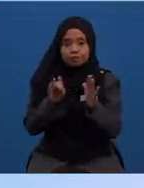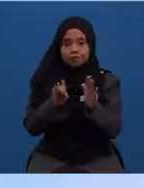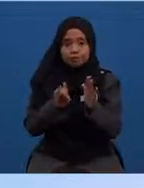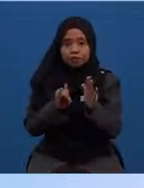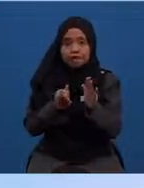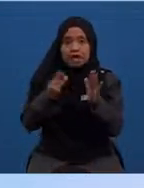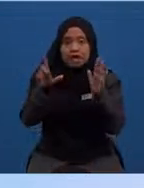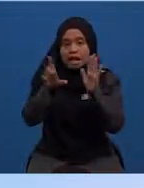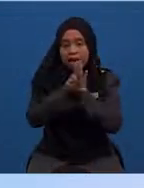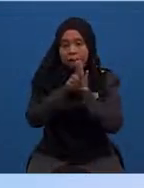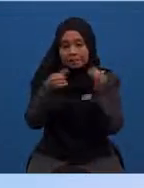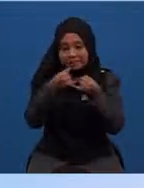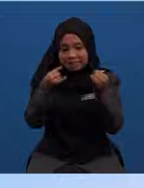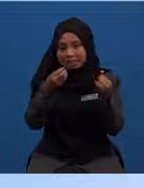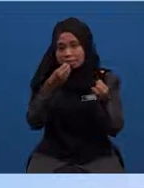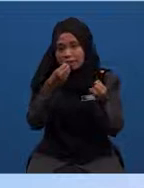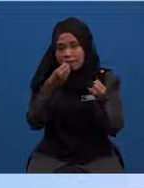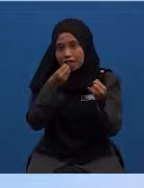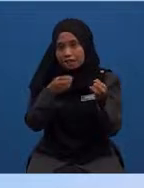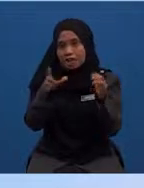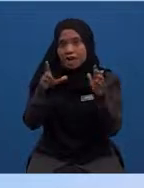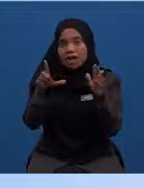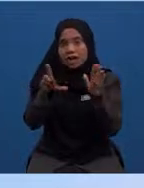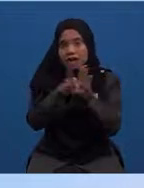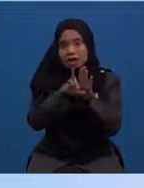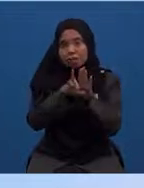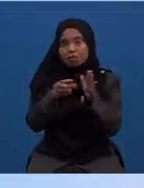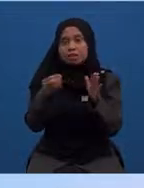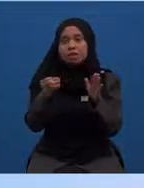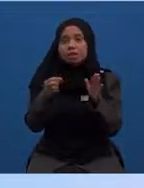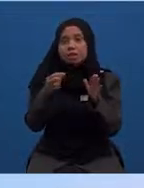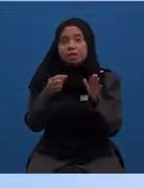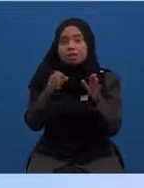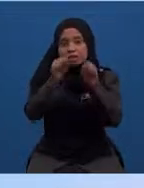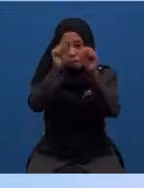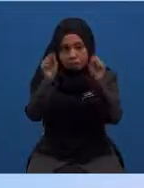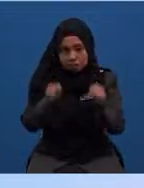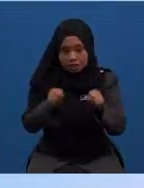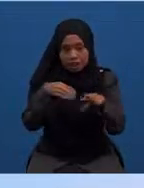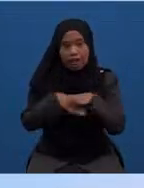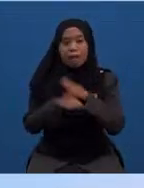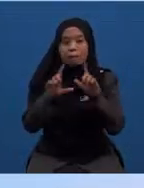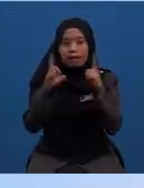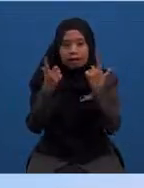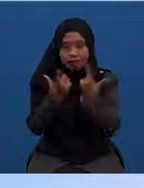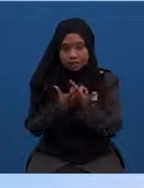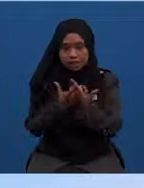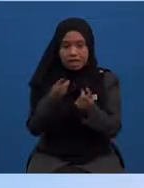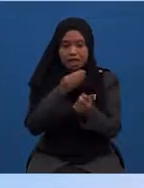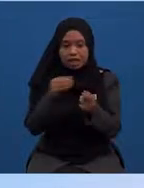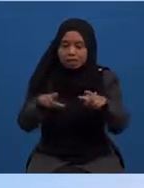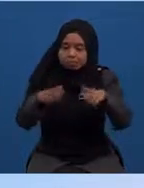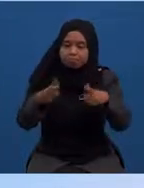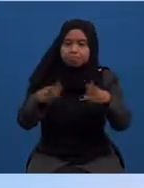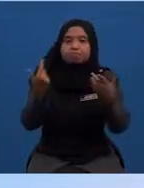melabel jenis makanan, melabel mata pelajaran pada papan kenyataan di dalam kelas dan